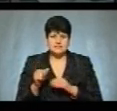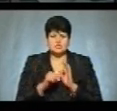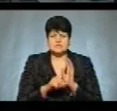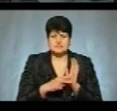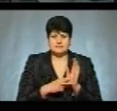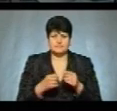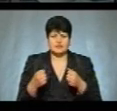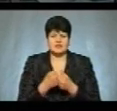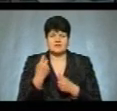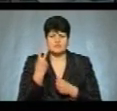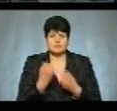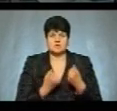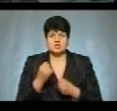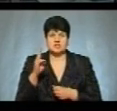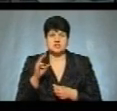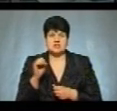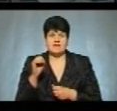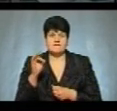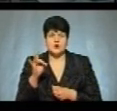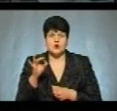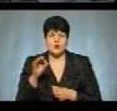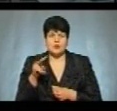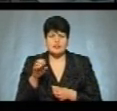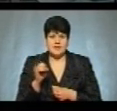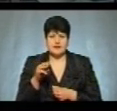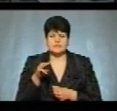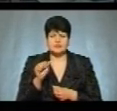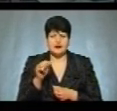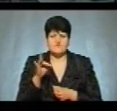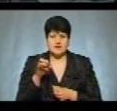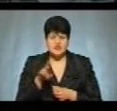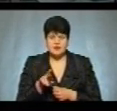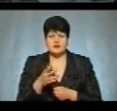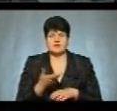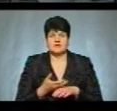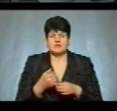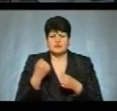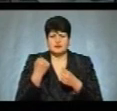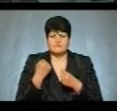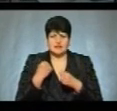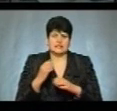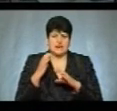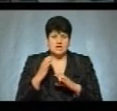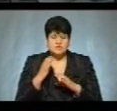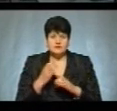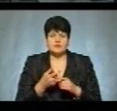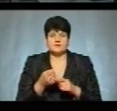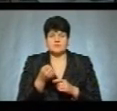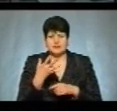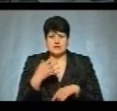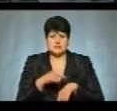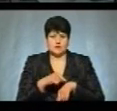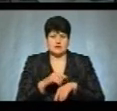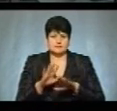Зіткнулись 2 легкові автомобілі – «Шевроле» і «Таврія» та вантажівка. Виклик про це надійшов до патрульної поліції о 15-й годині, повідомила